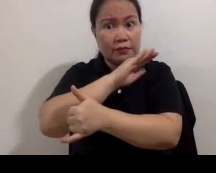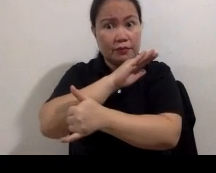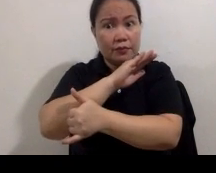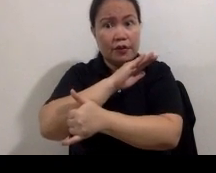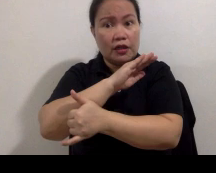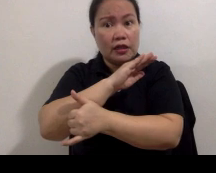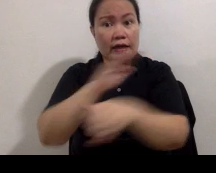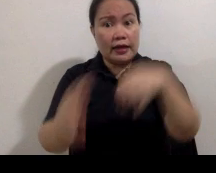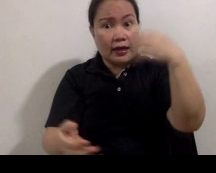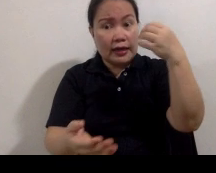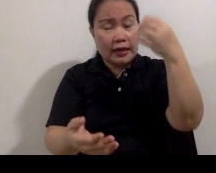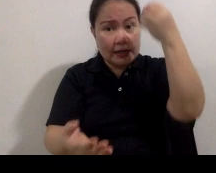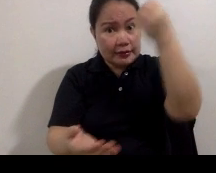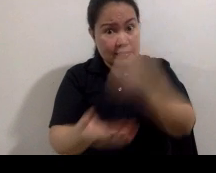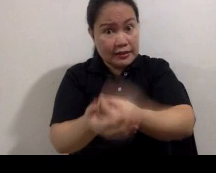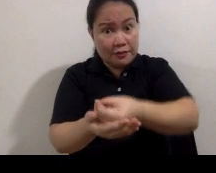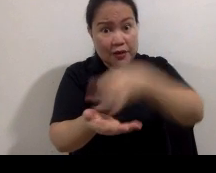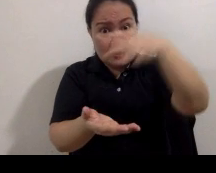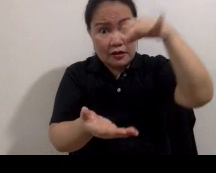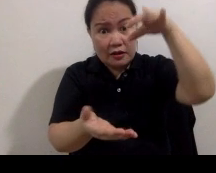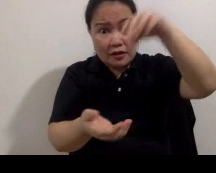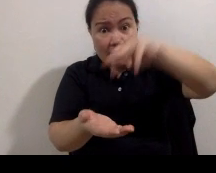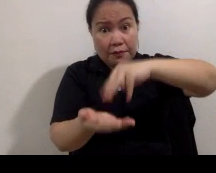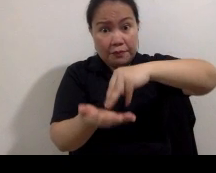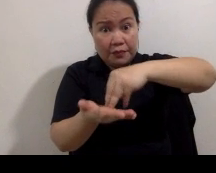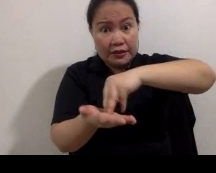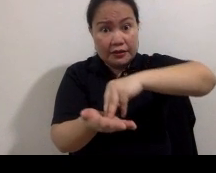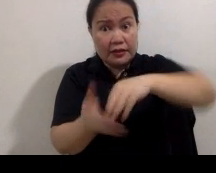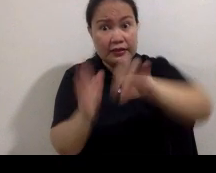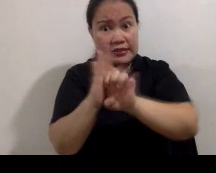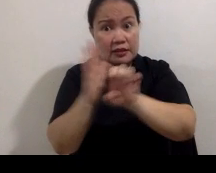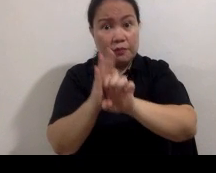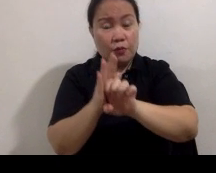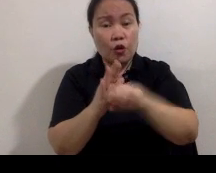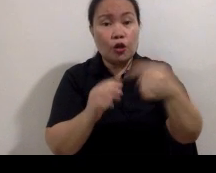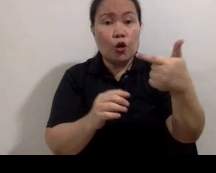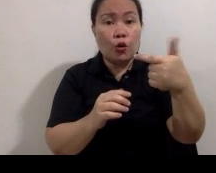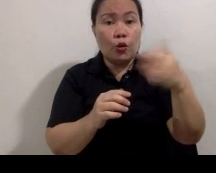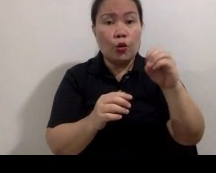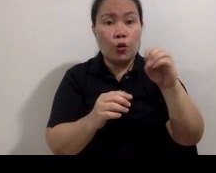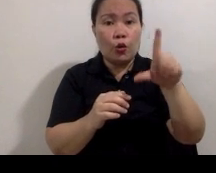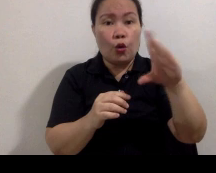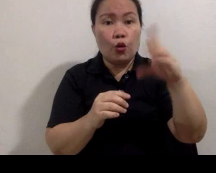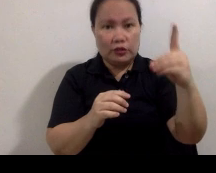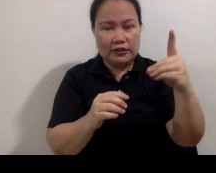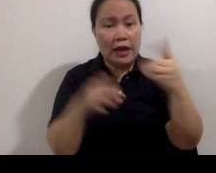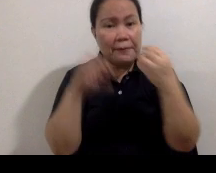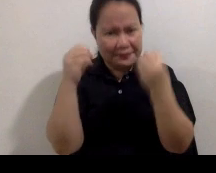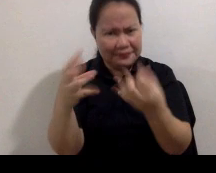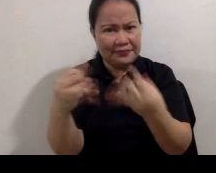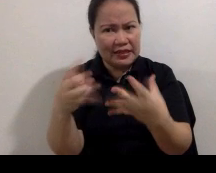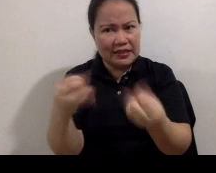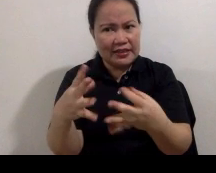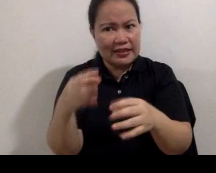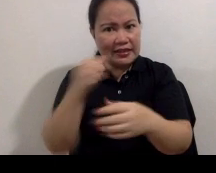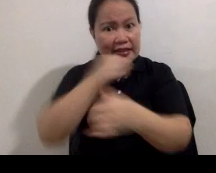Okay, correct. Yamang mineral katulad ng ginto. Napakarami nito sa